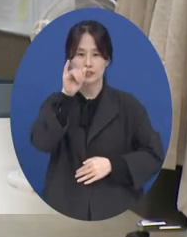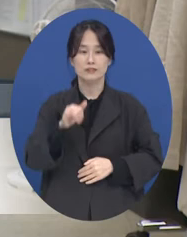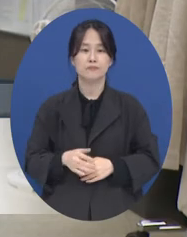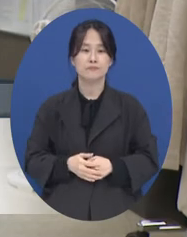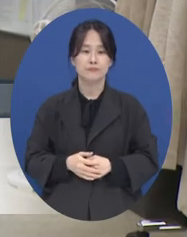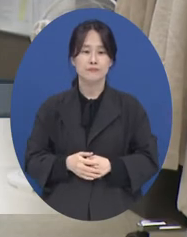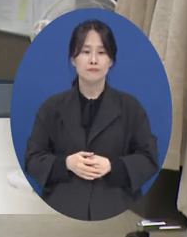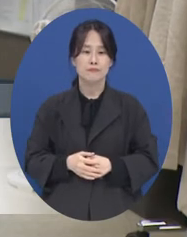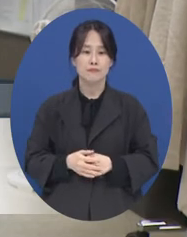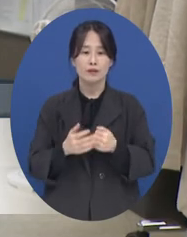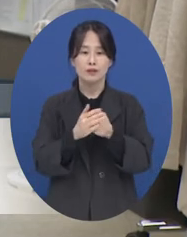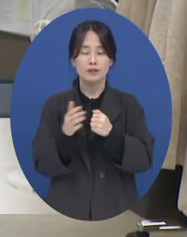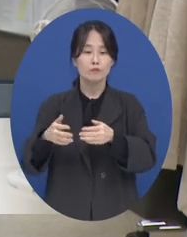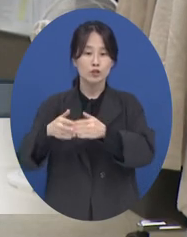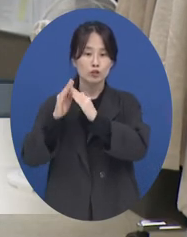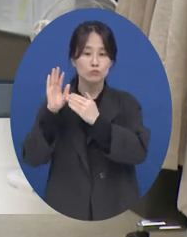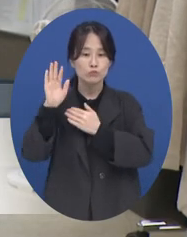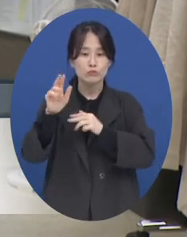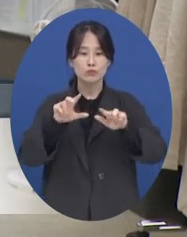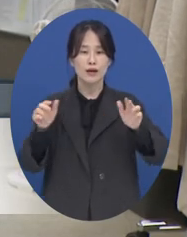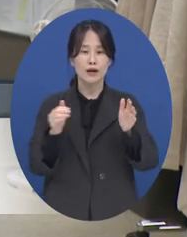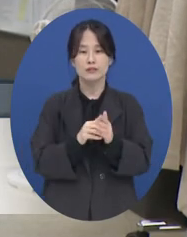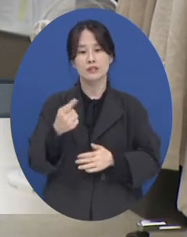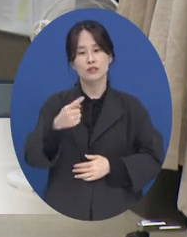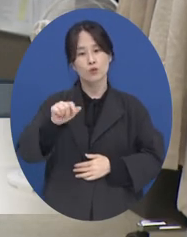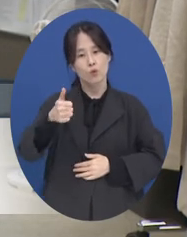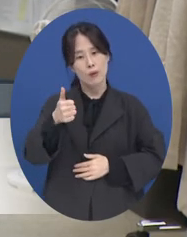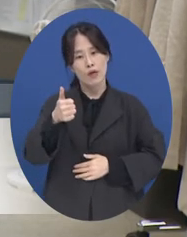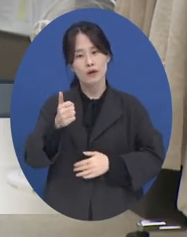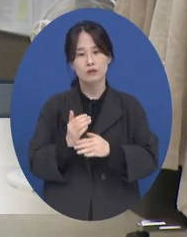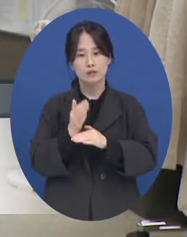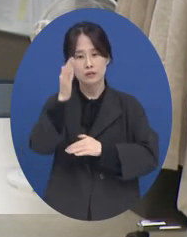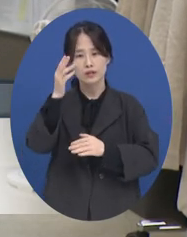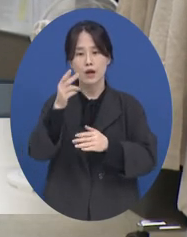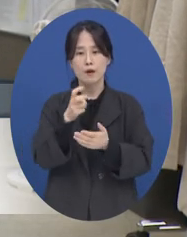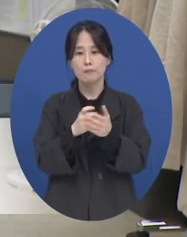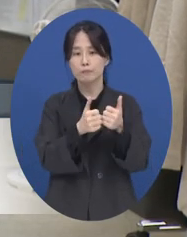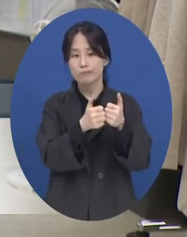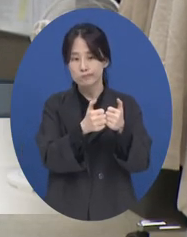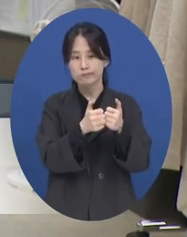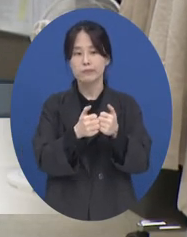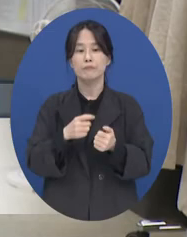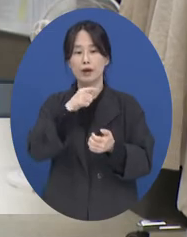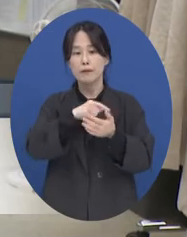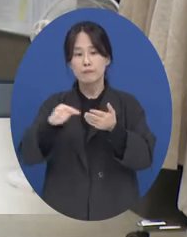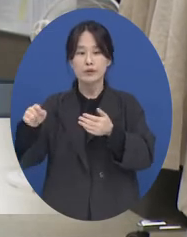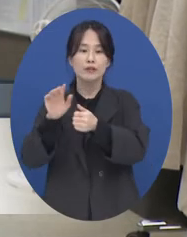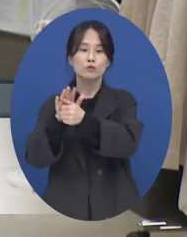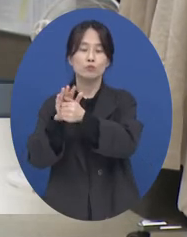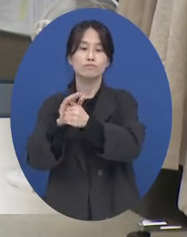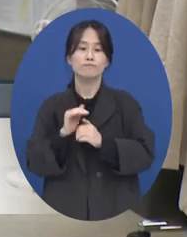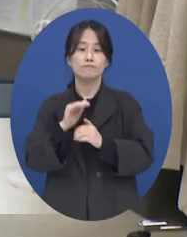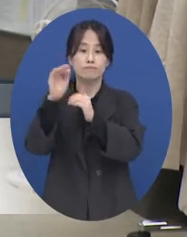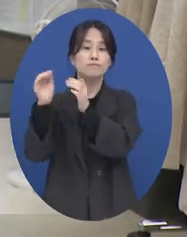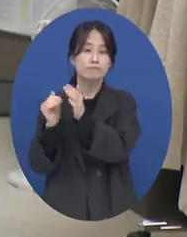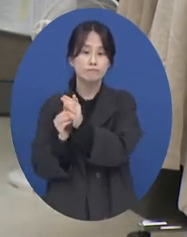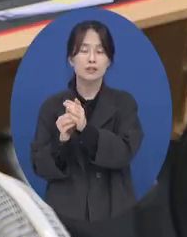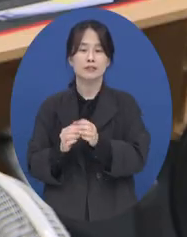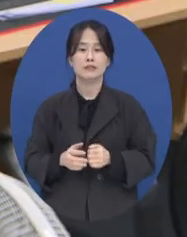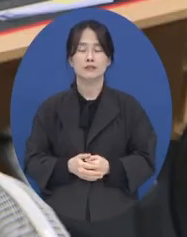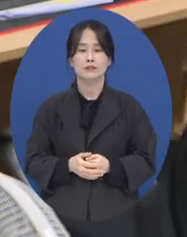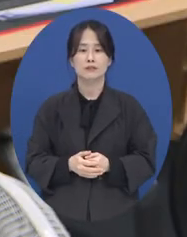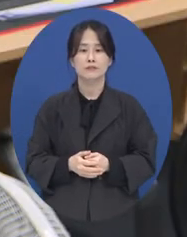있습니다. 그래서 설립 이후부터 지금까지 한 1,500여 건 넘게 어떤 법률 상담과 피해 구제를 진행해